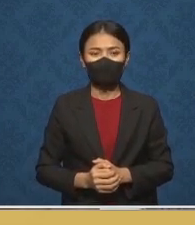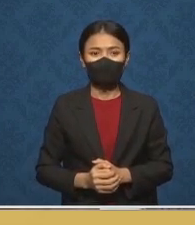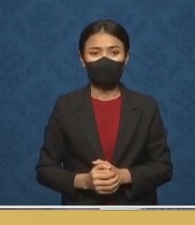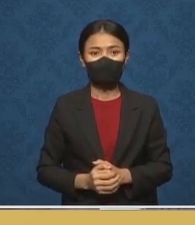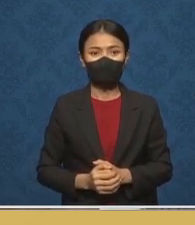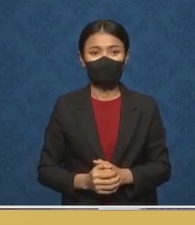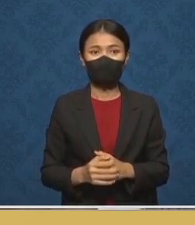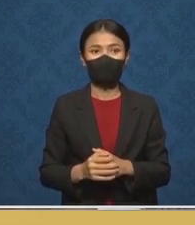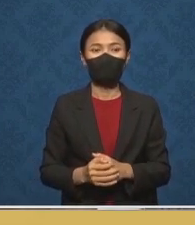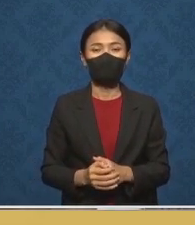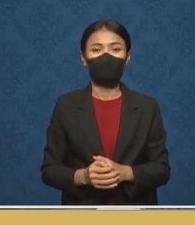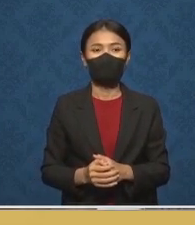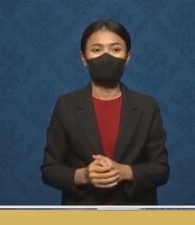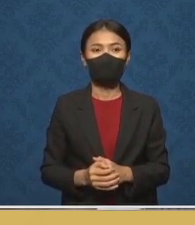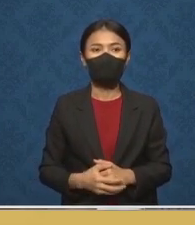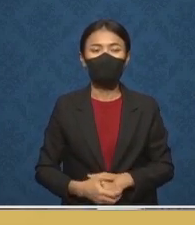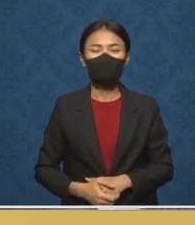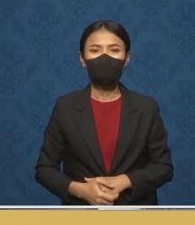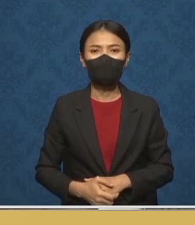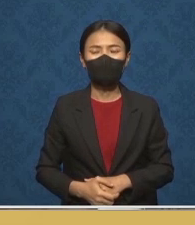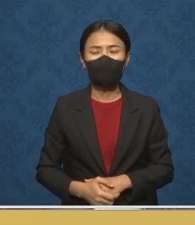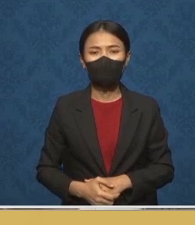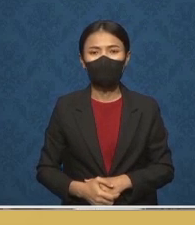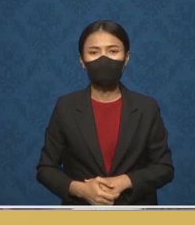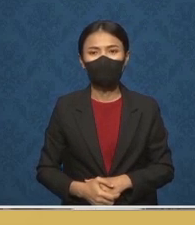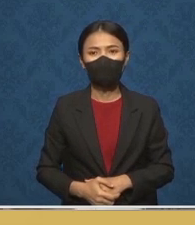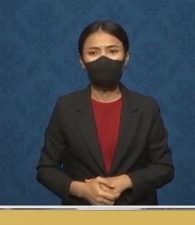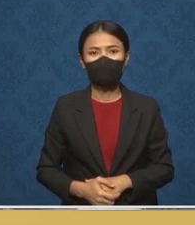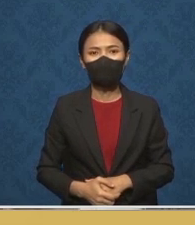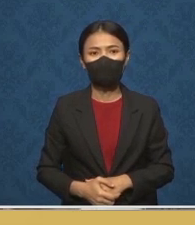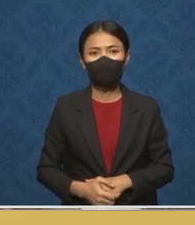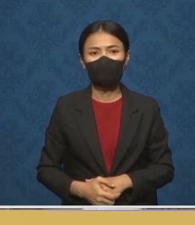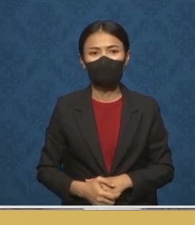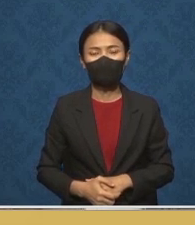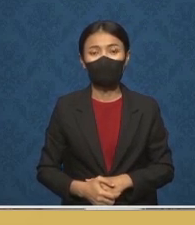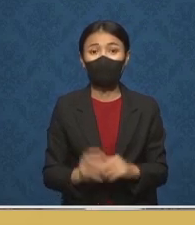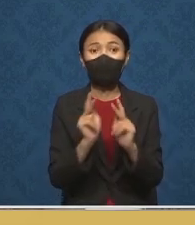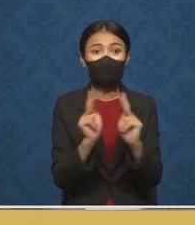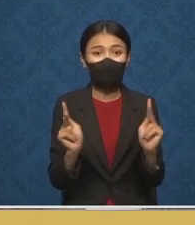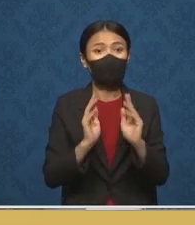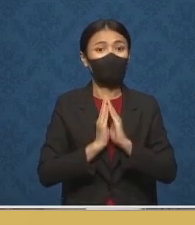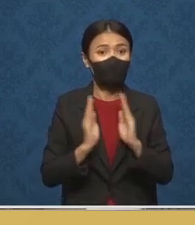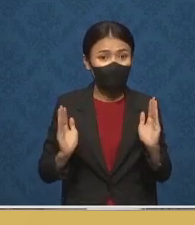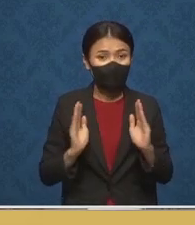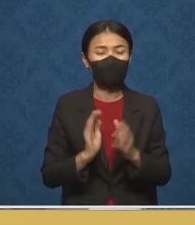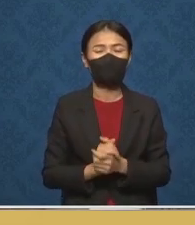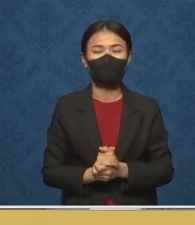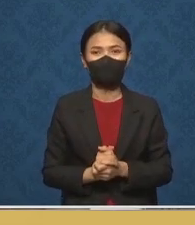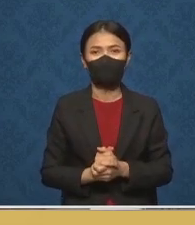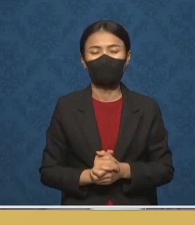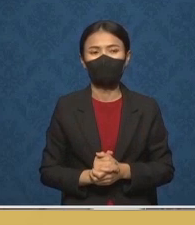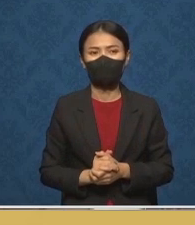แต่ต้องขอบคุณกรรมาธิการเวลาตั้งข้อสังเกตก็คือตั้งข้อสังเกตเพื่อไปให้ศึกษาต่อเราพบ